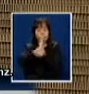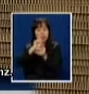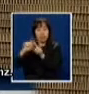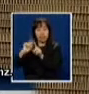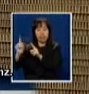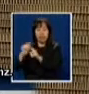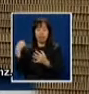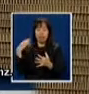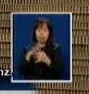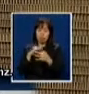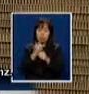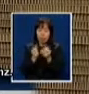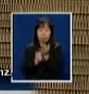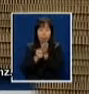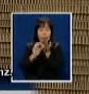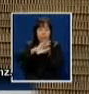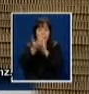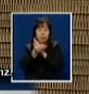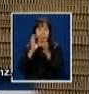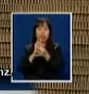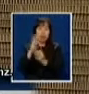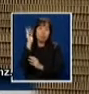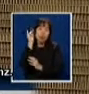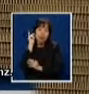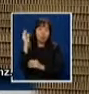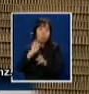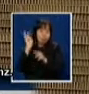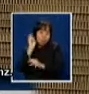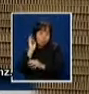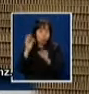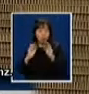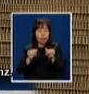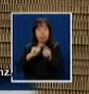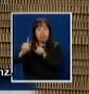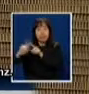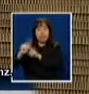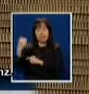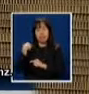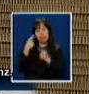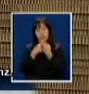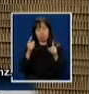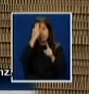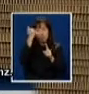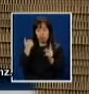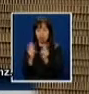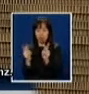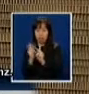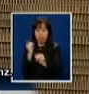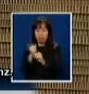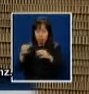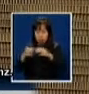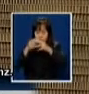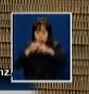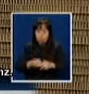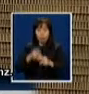ในเรื่องของการปฏิรูปสื่อเนี่ยคงจะแตกต่างจากงานทางด้านอื่นๆนะครับเพราะว่าคงจะไม่มีคณะกรรมการซึ่งทำขึ้นมาเป็นการเฉพาะ